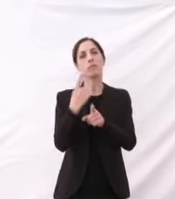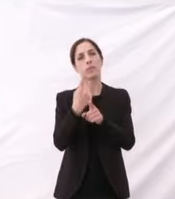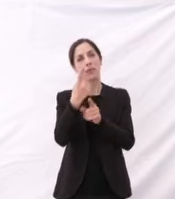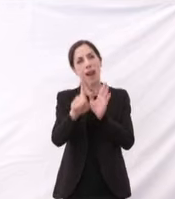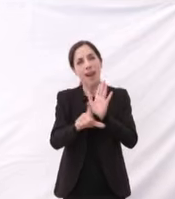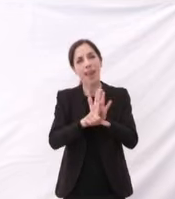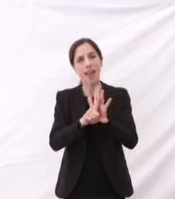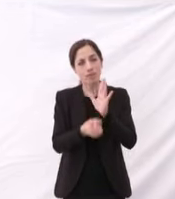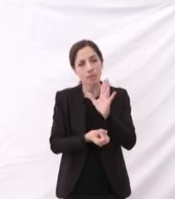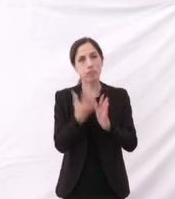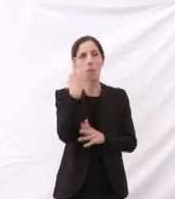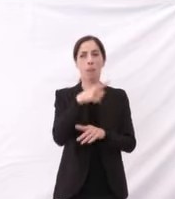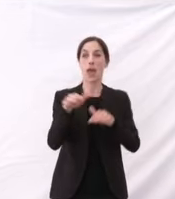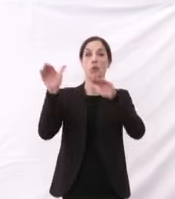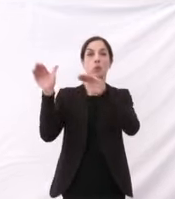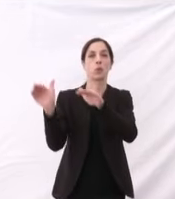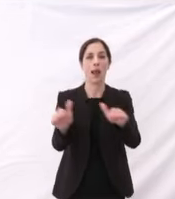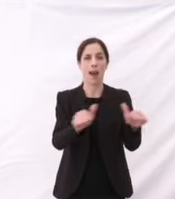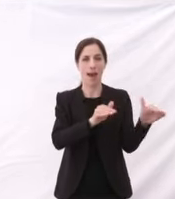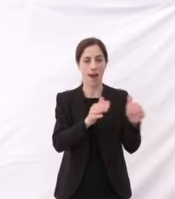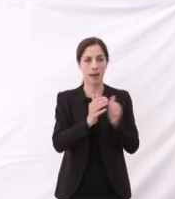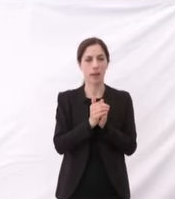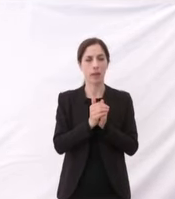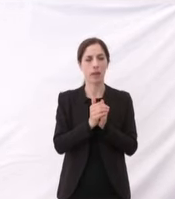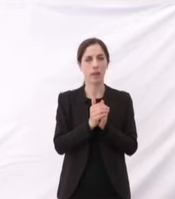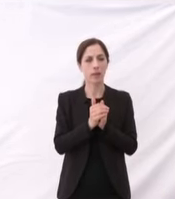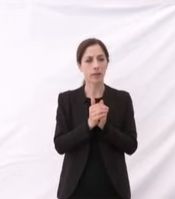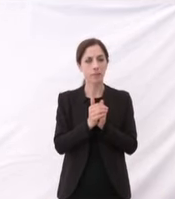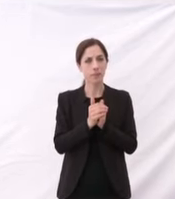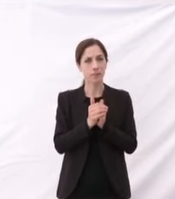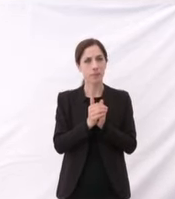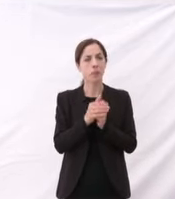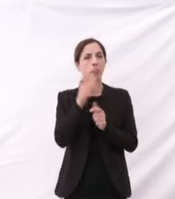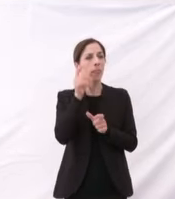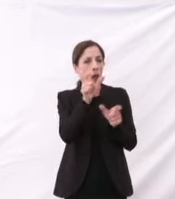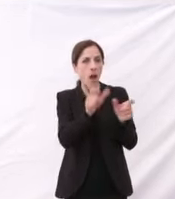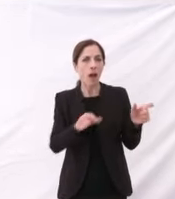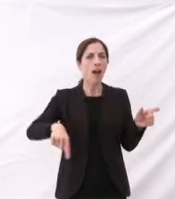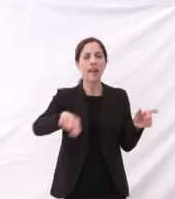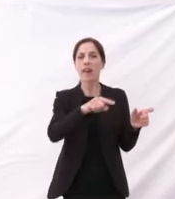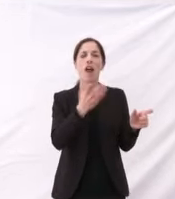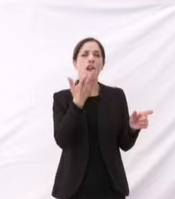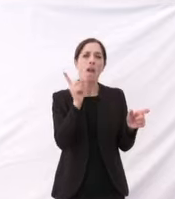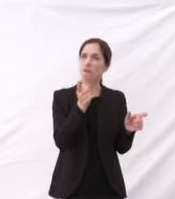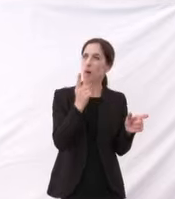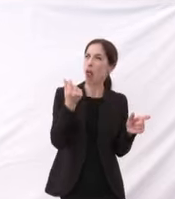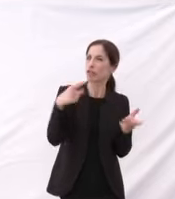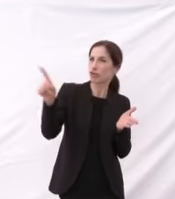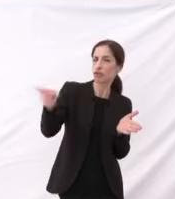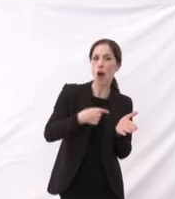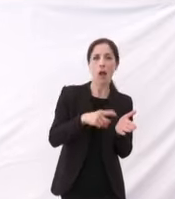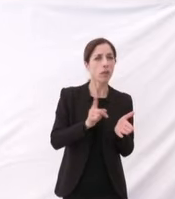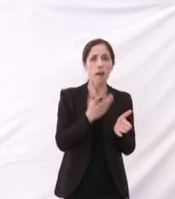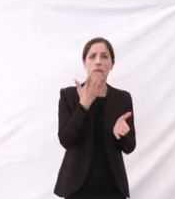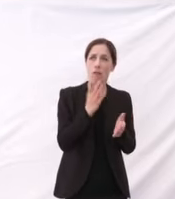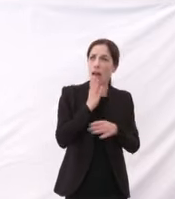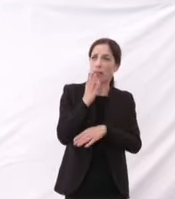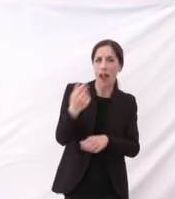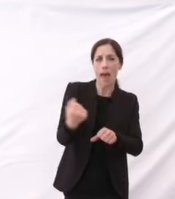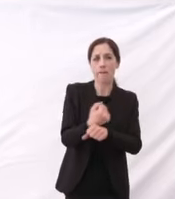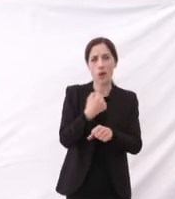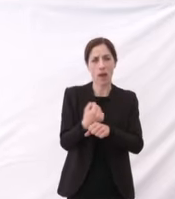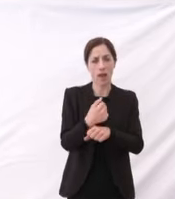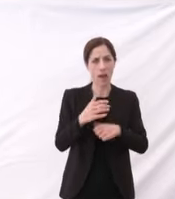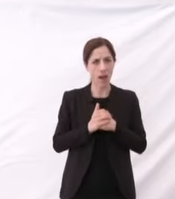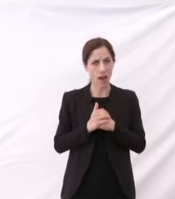tutelarle. Non vogliono soldi, vogliono andare a guadagnarsi loro la pagnotta a lavorare,